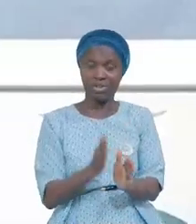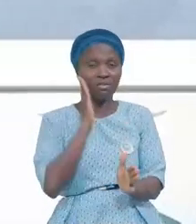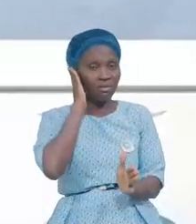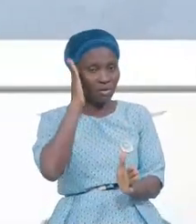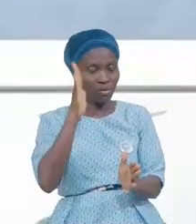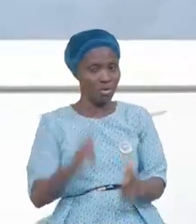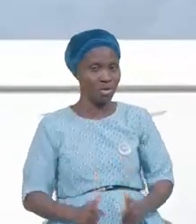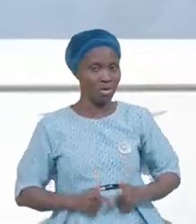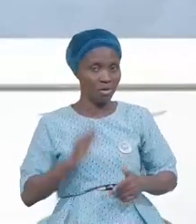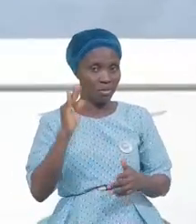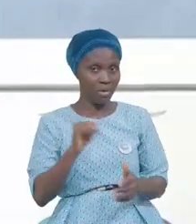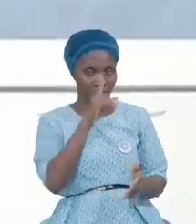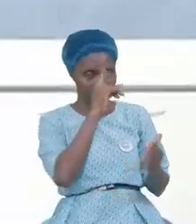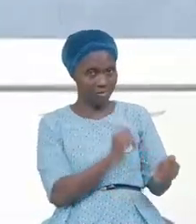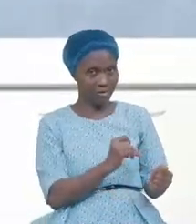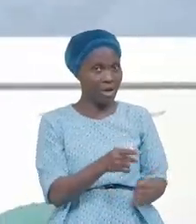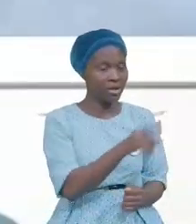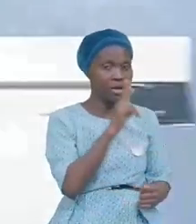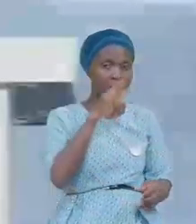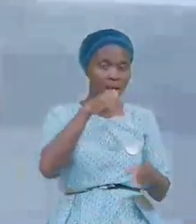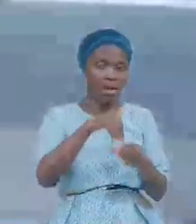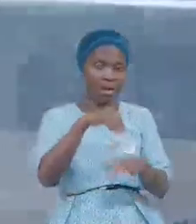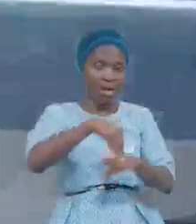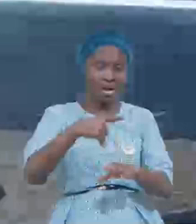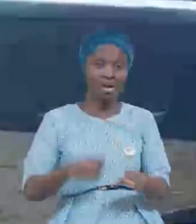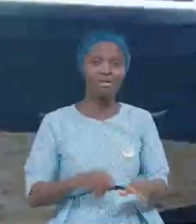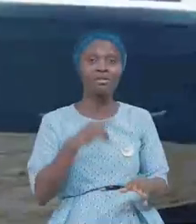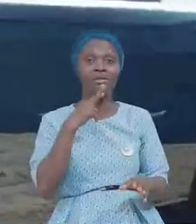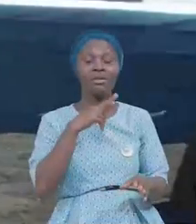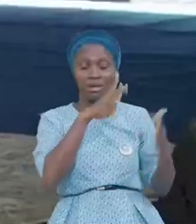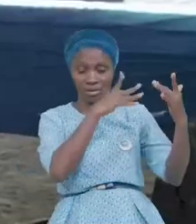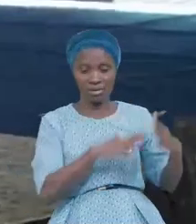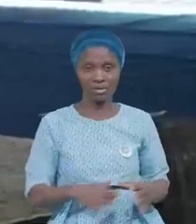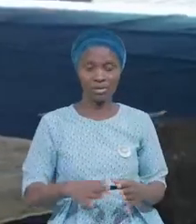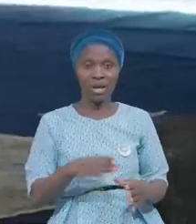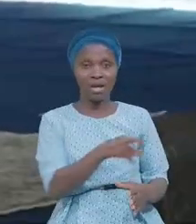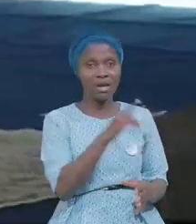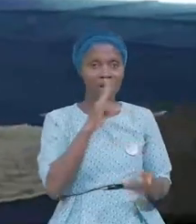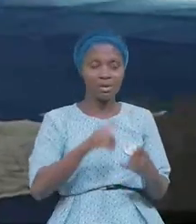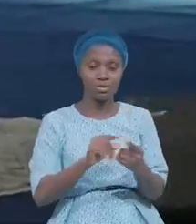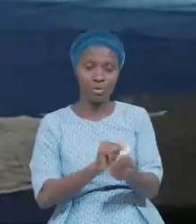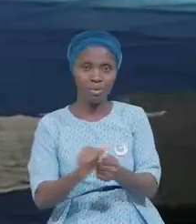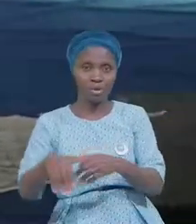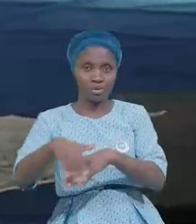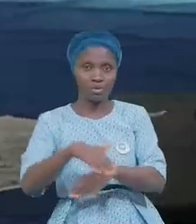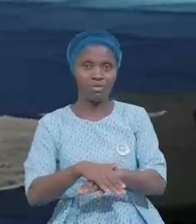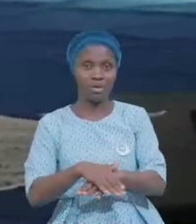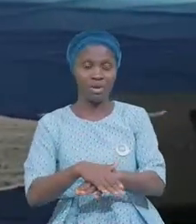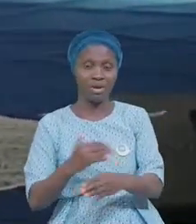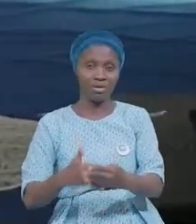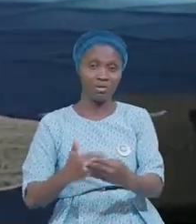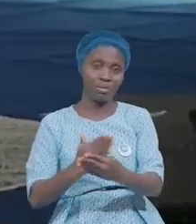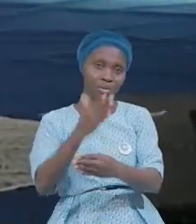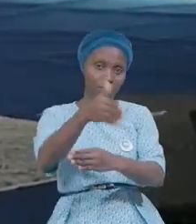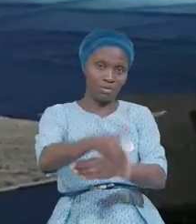Ils étaient à la mer Rouge. Ils devaient traverser. Parce que si vous êtes noyé à la mer Rouge, comment